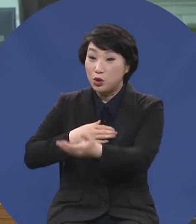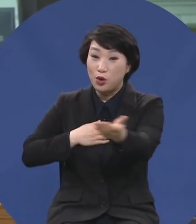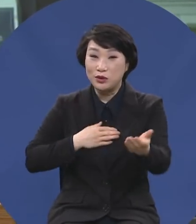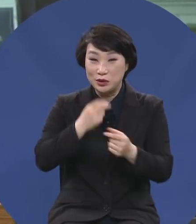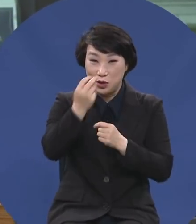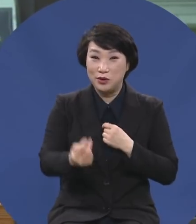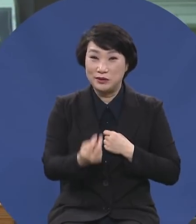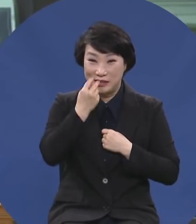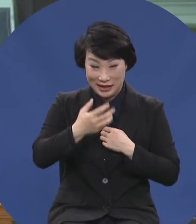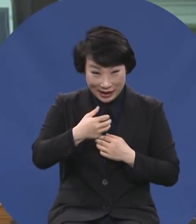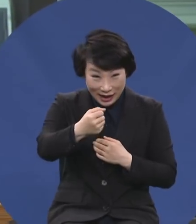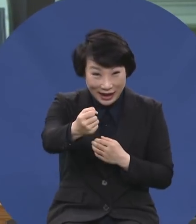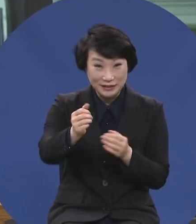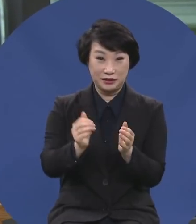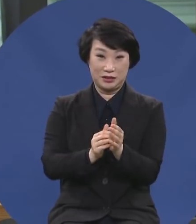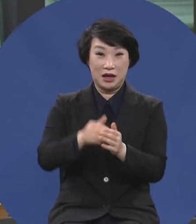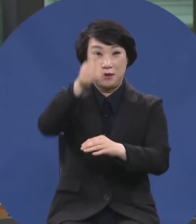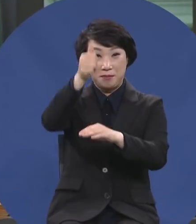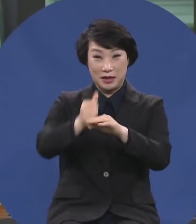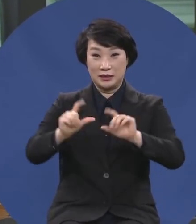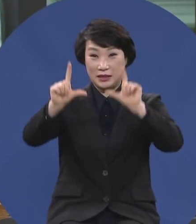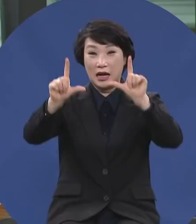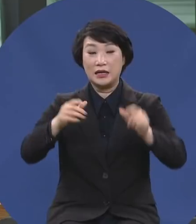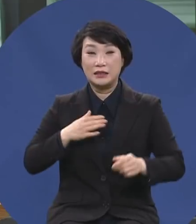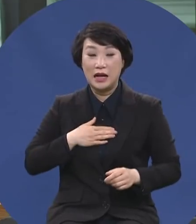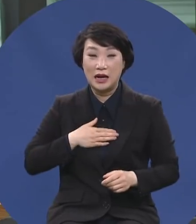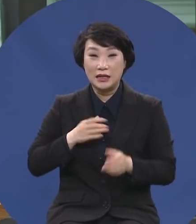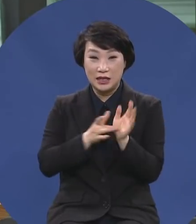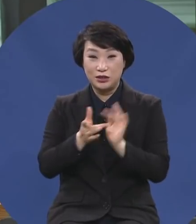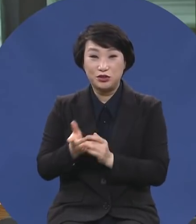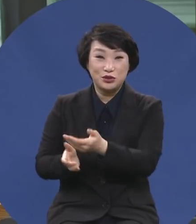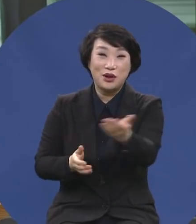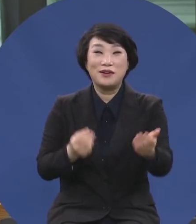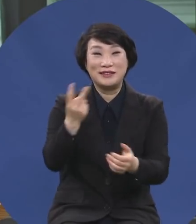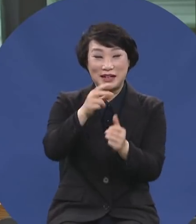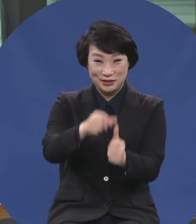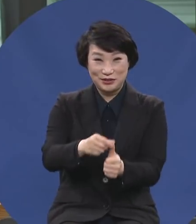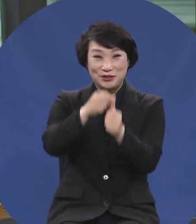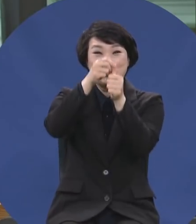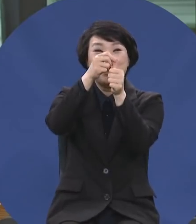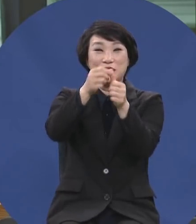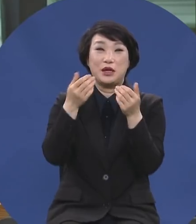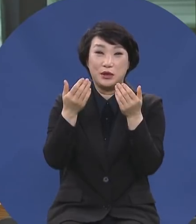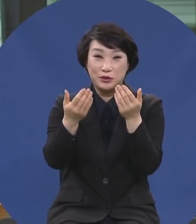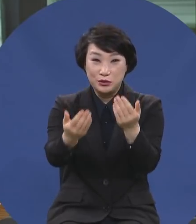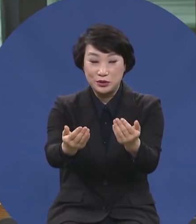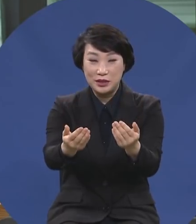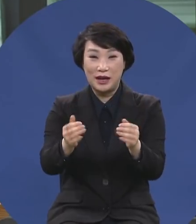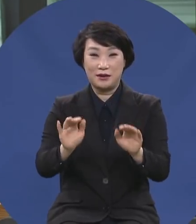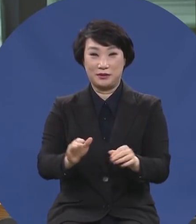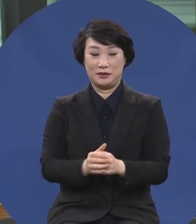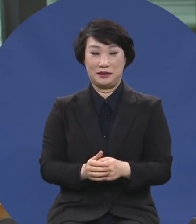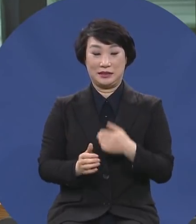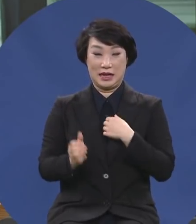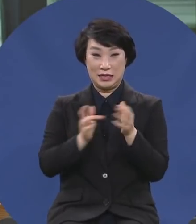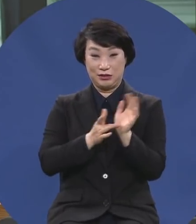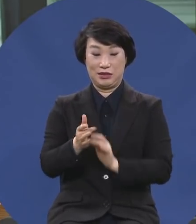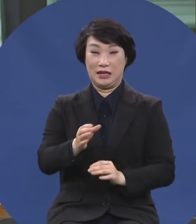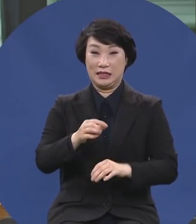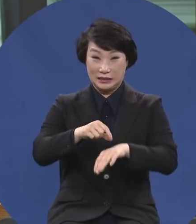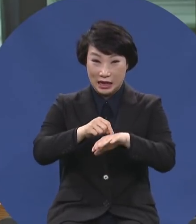영생을 가졌고 마지막 날에 내가 그를 다시 살리리니 내